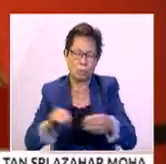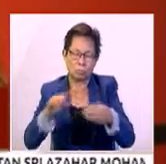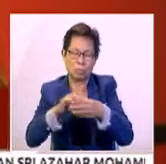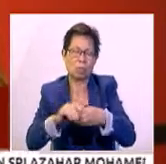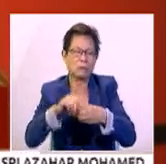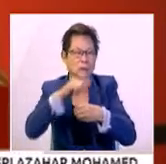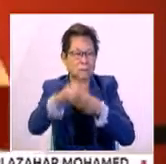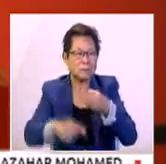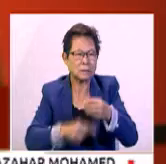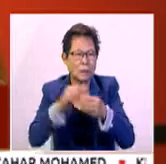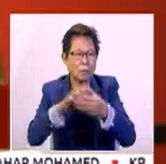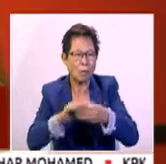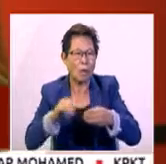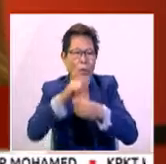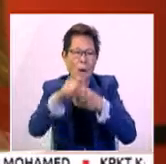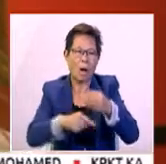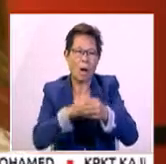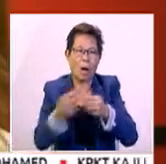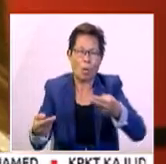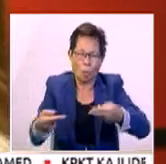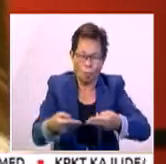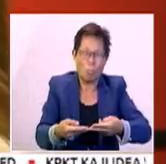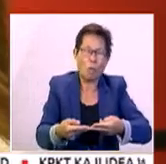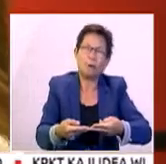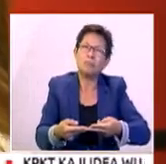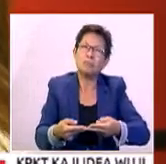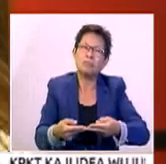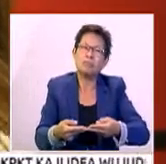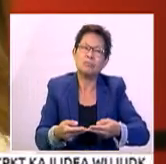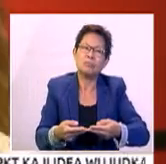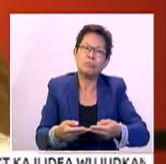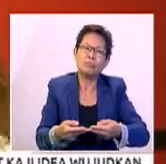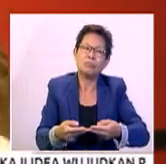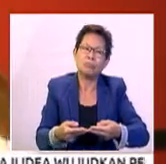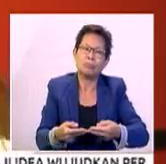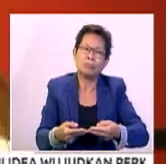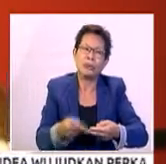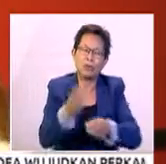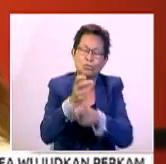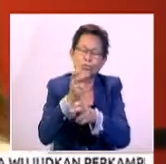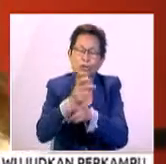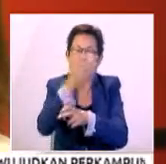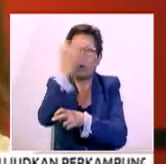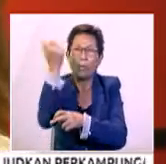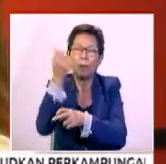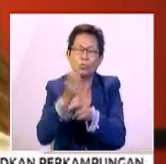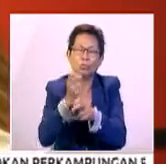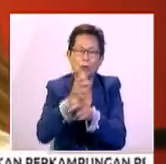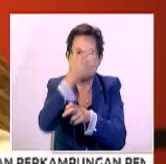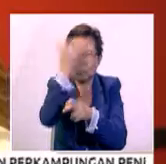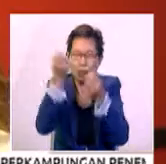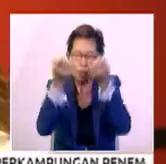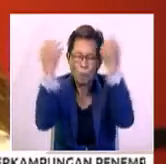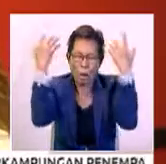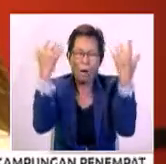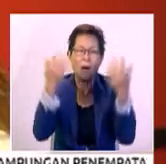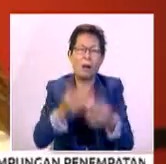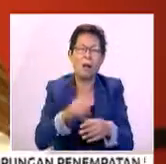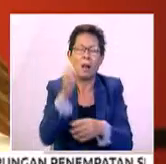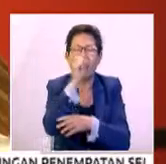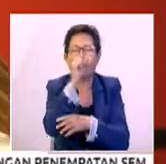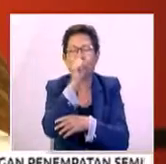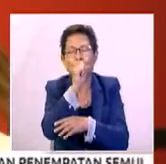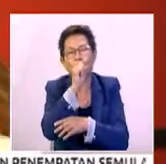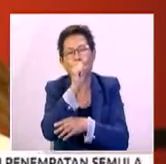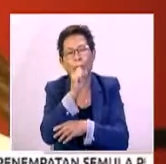tentang hubungan yang kira macam sukar untuk dilupakan, susah untuk move on lah. So lagu ini dia lebih